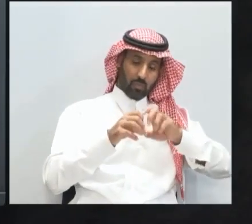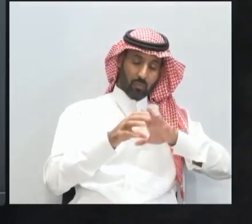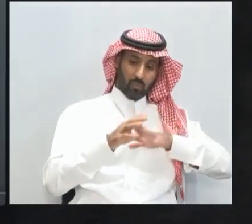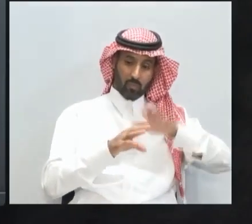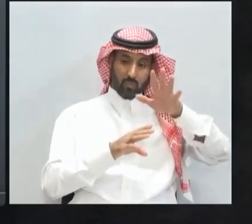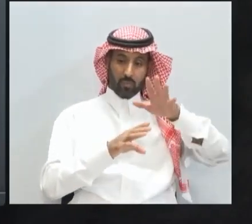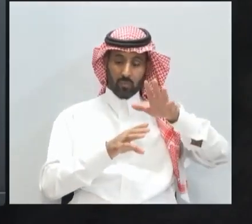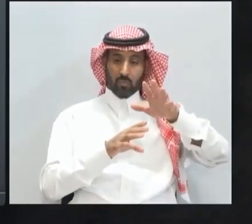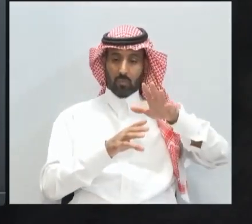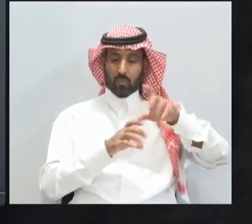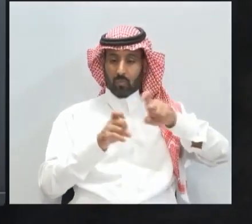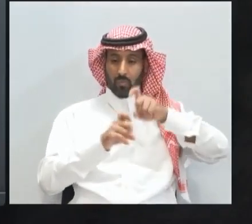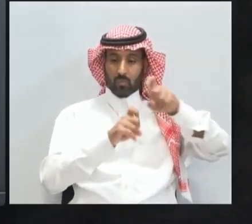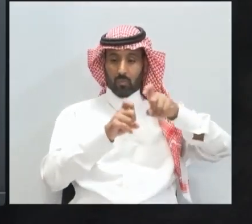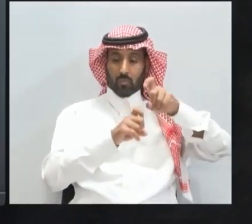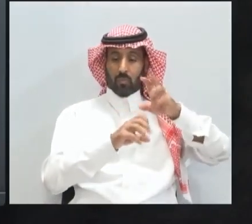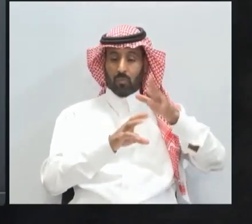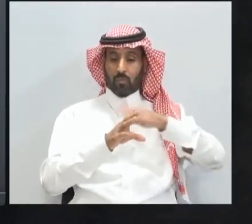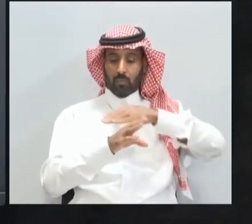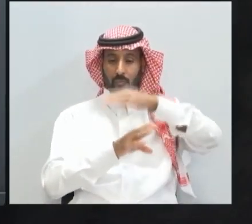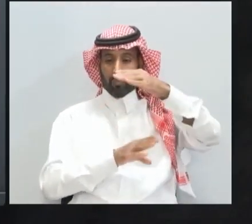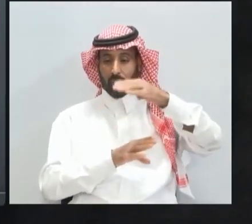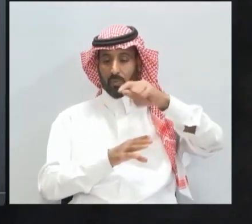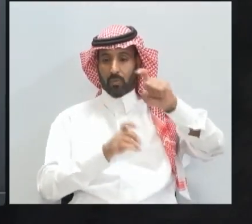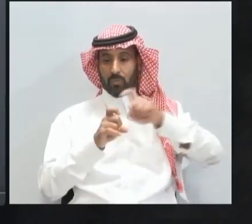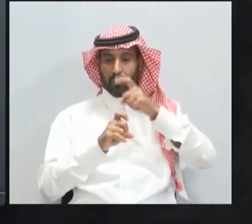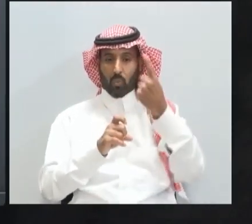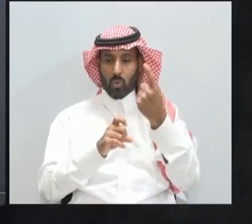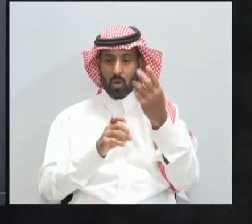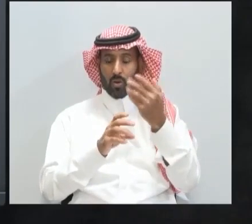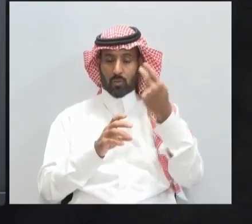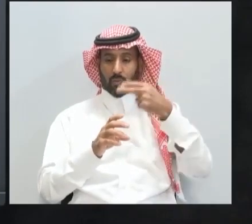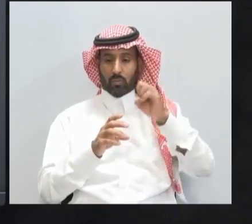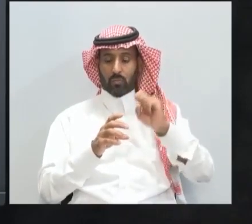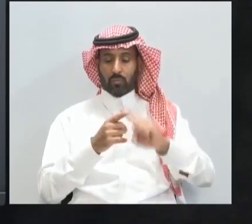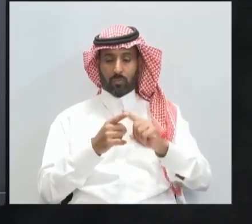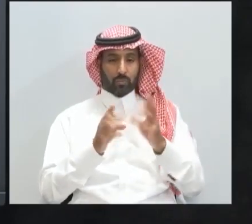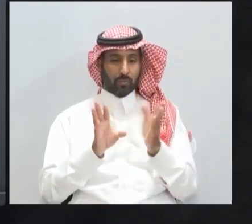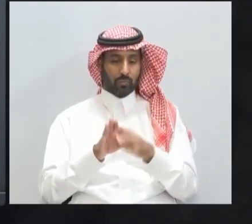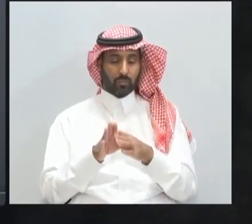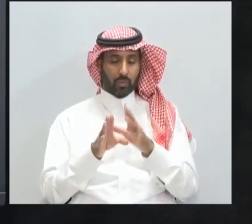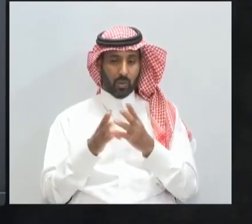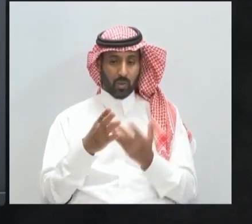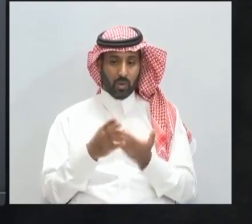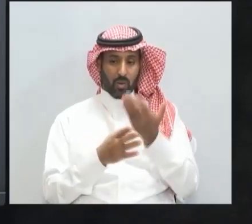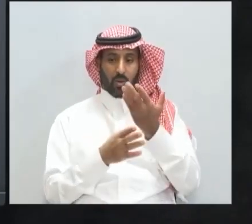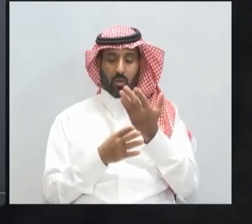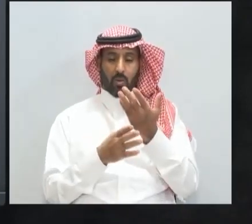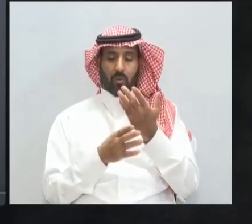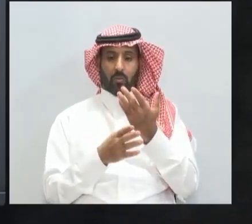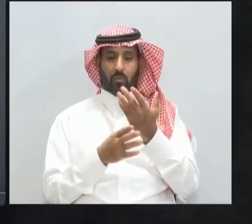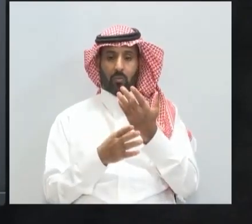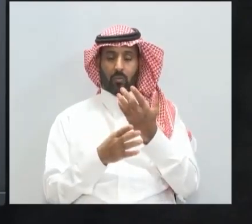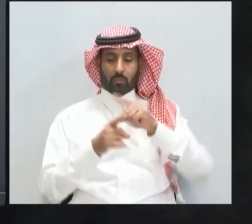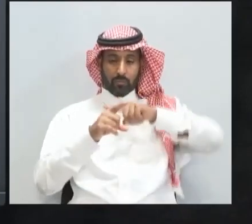والفدو يكون هنالك نواتج وهي عباره عن الكترون وهيدروجين الهيدروجين سوف يخرج عبر ما